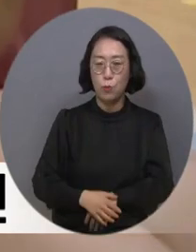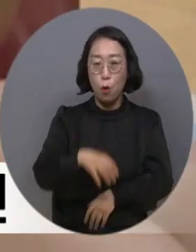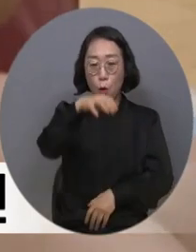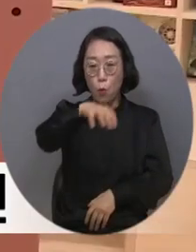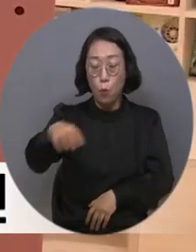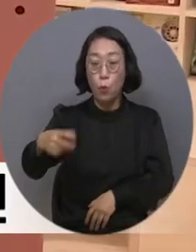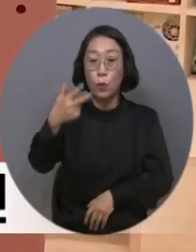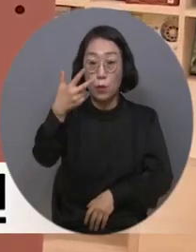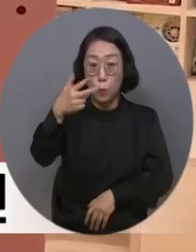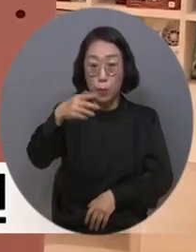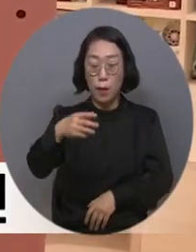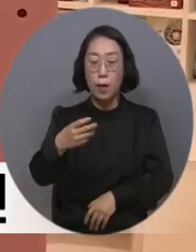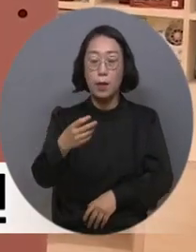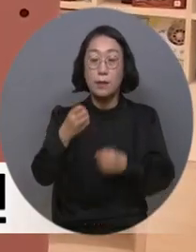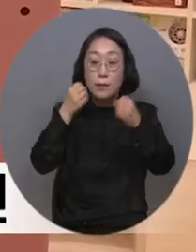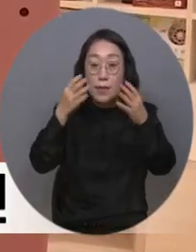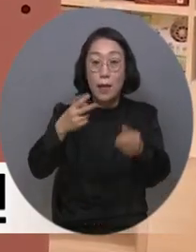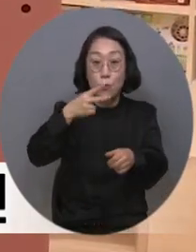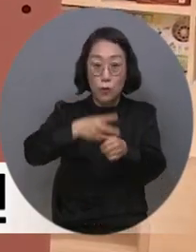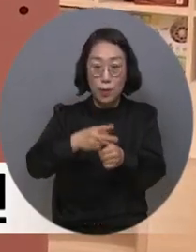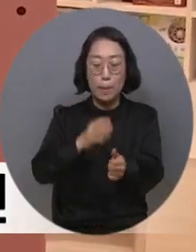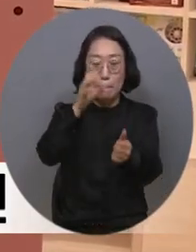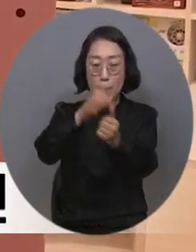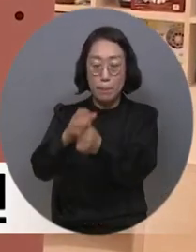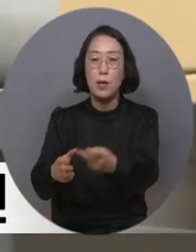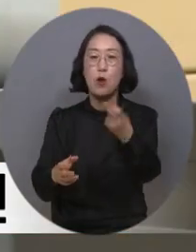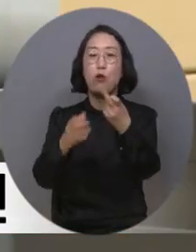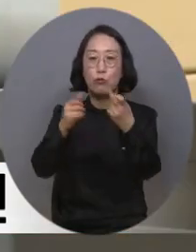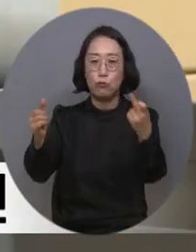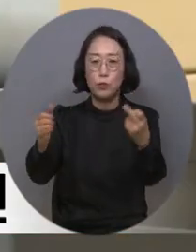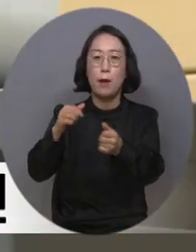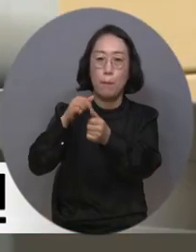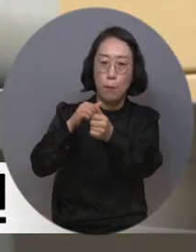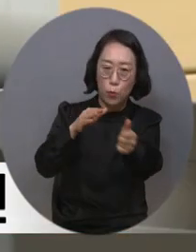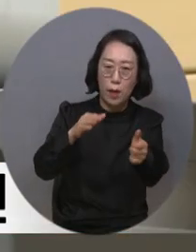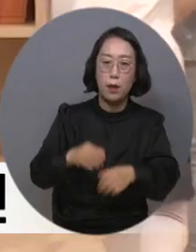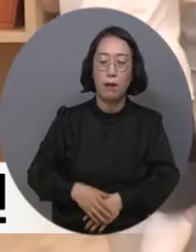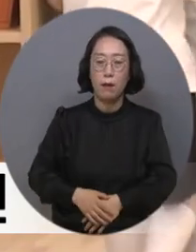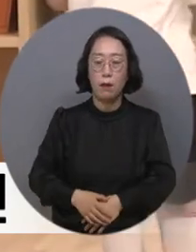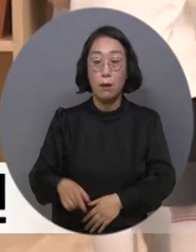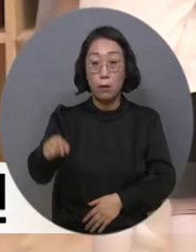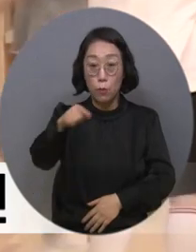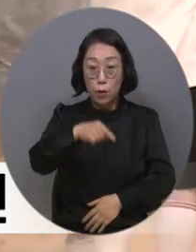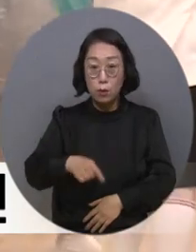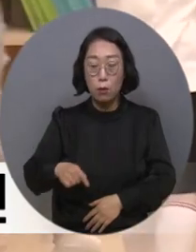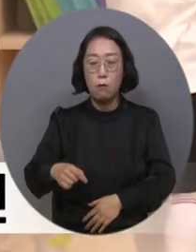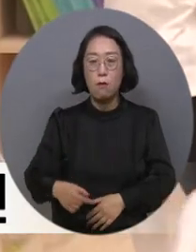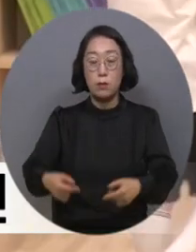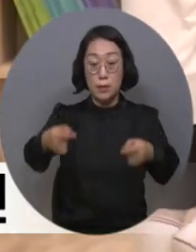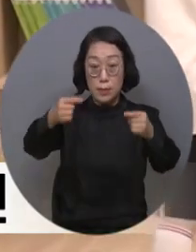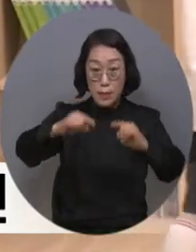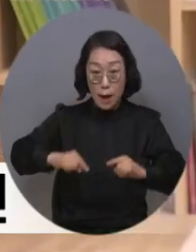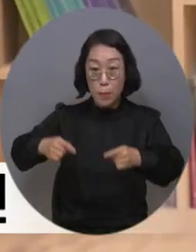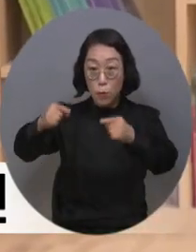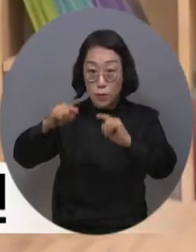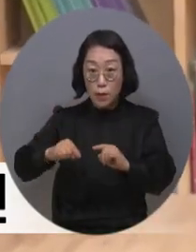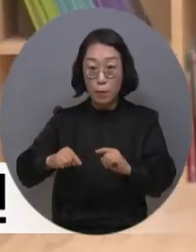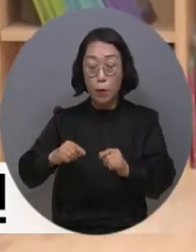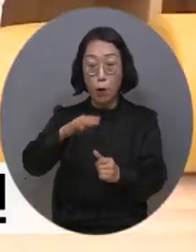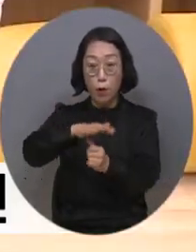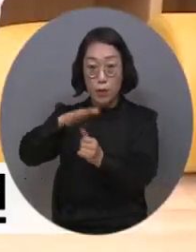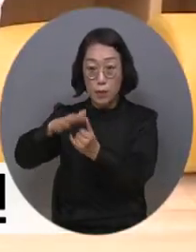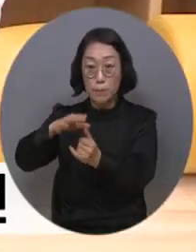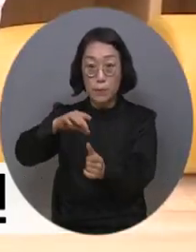어린이집에 12명의 보육교사를 추가 배치했습니다 이와 함께 사업 참여 어린이집 선정시